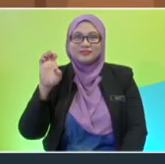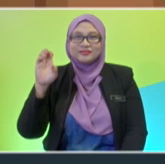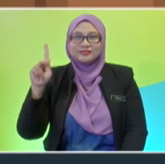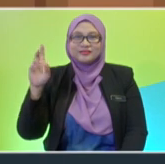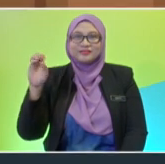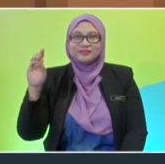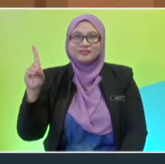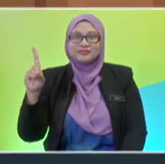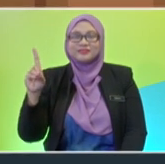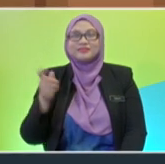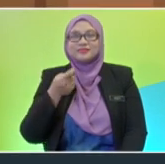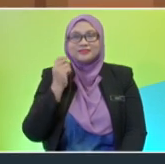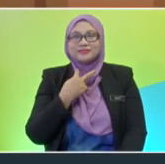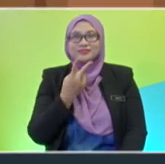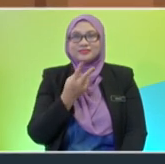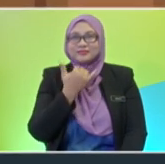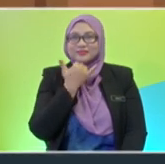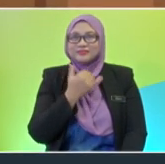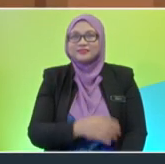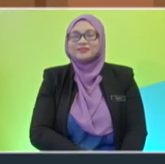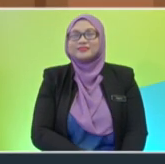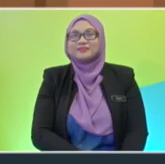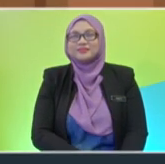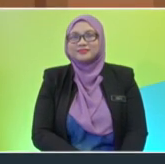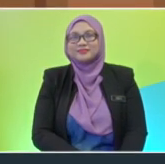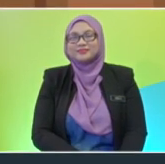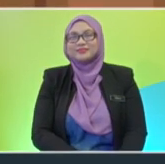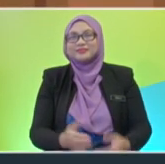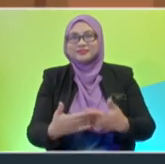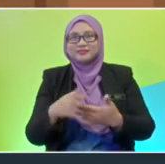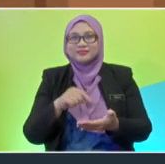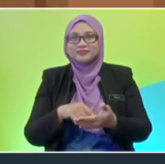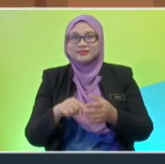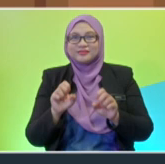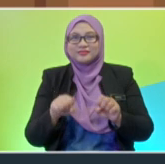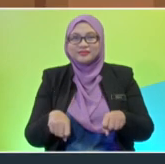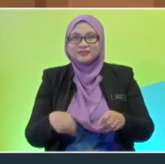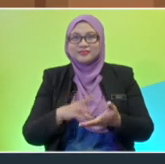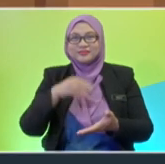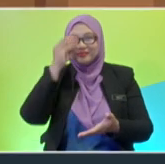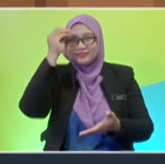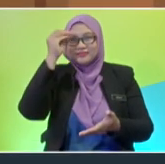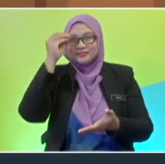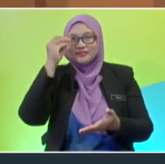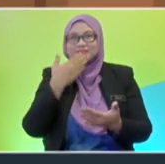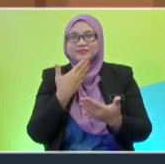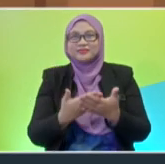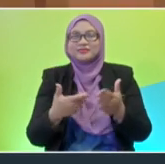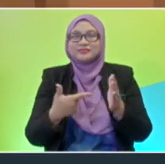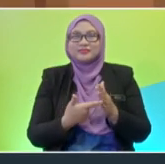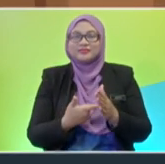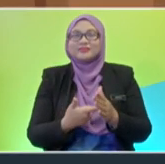oke memegang record dunia belajar untuk lebih baik lagi di si pembacaan terima kasih